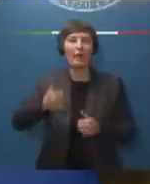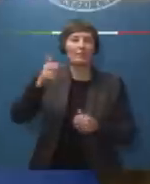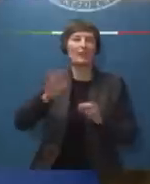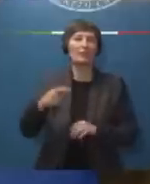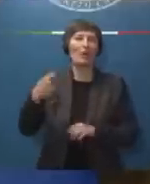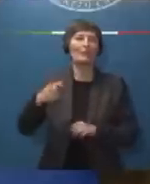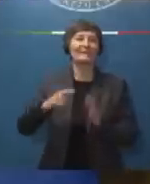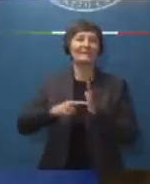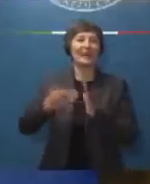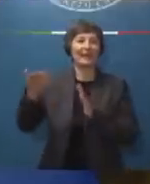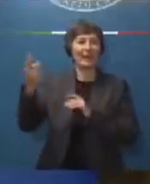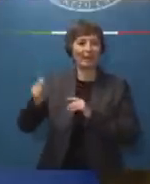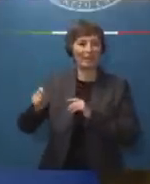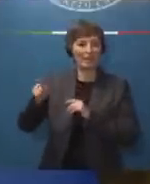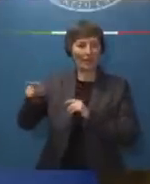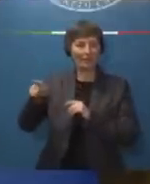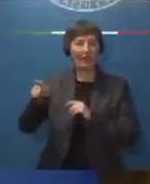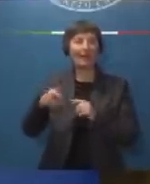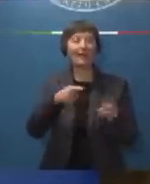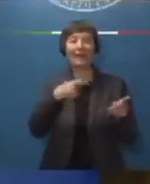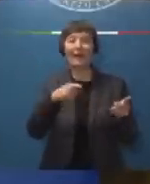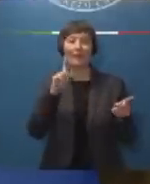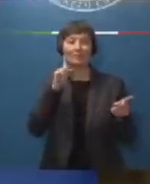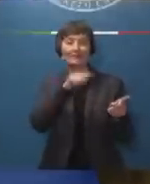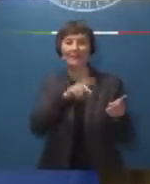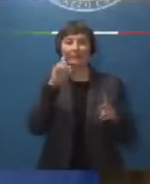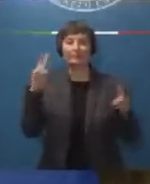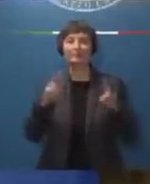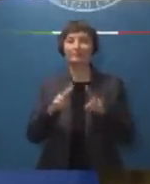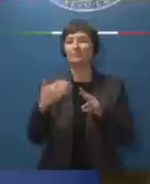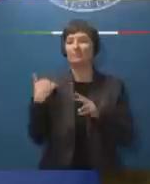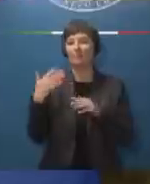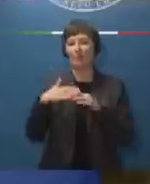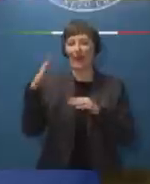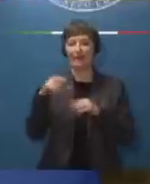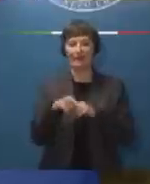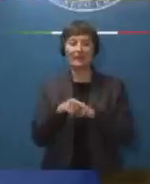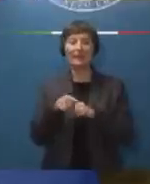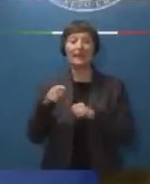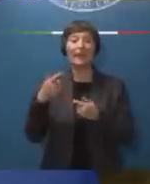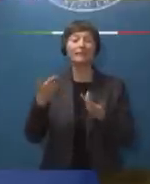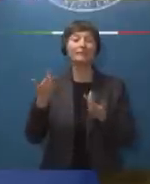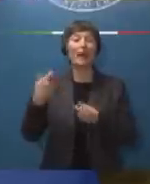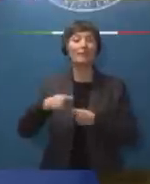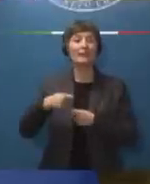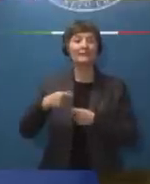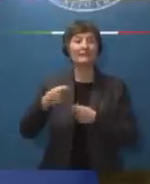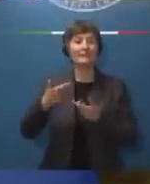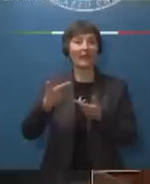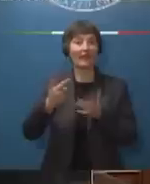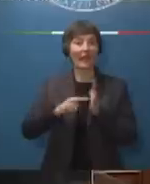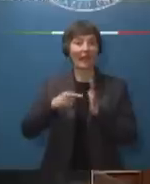Mattarella che presidente zelanski ha incontrato questa mattina Presidente della Repubblica come voi sapete dai primissimi